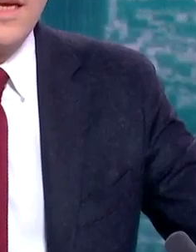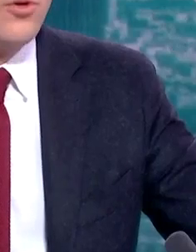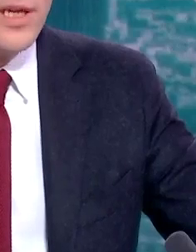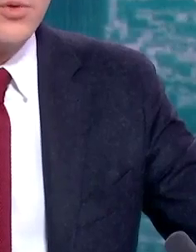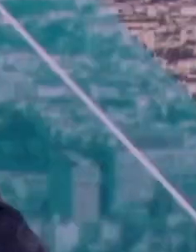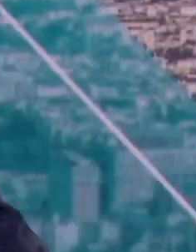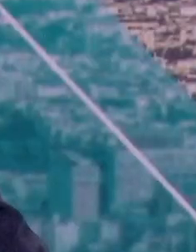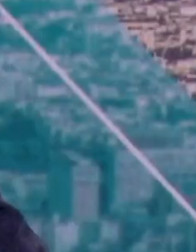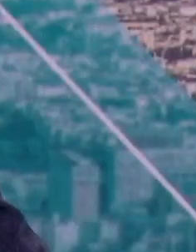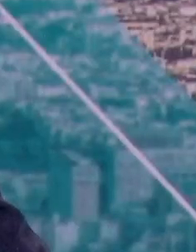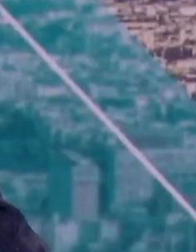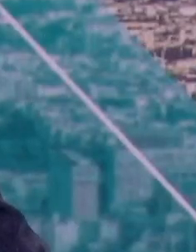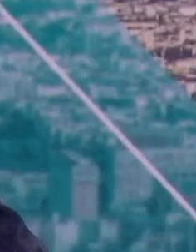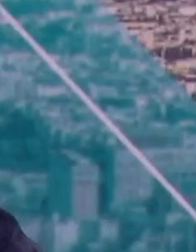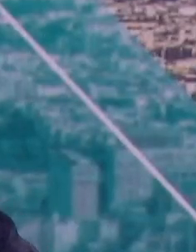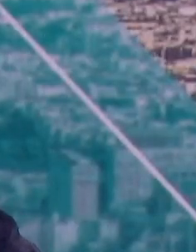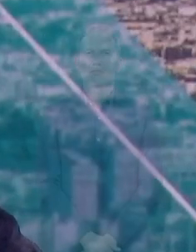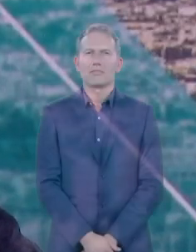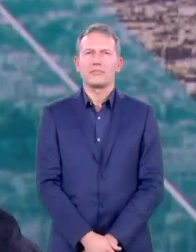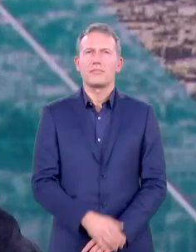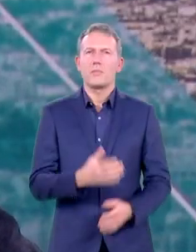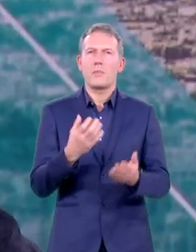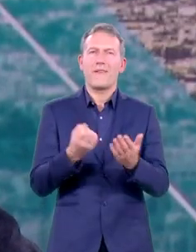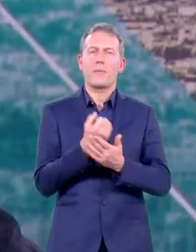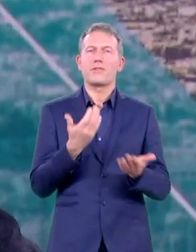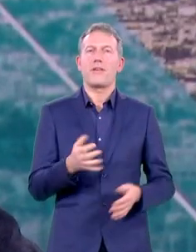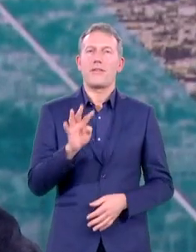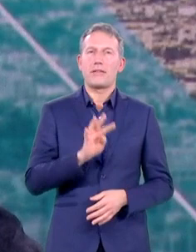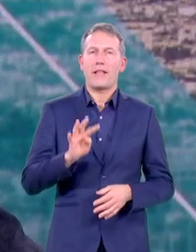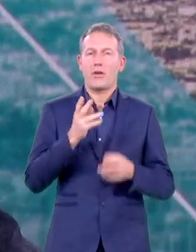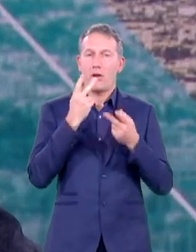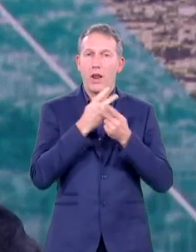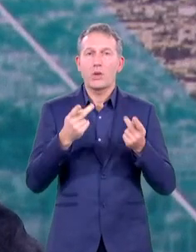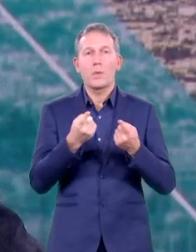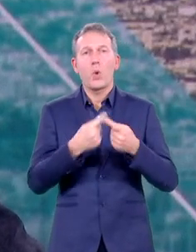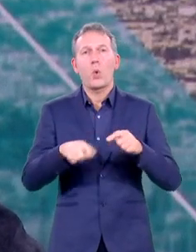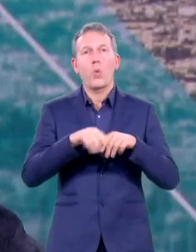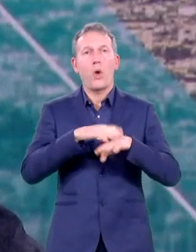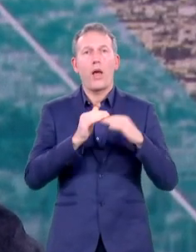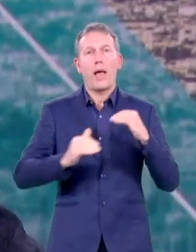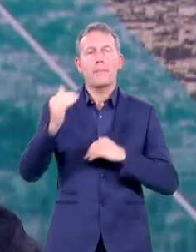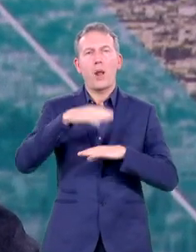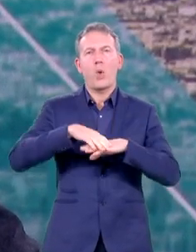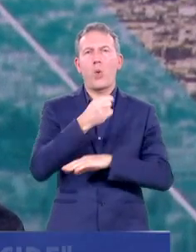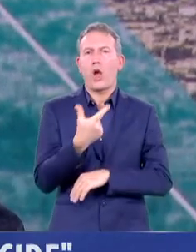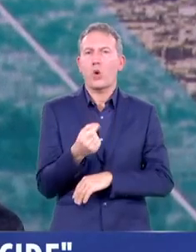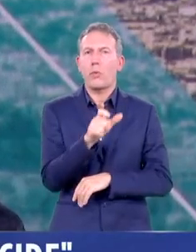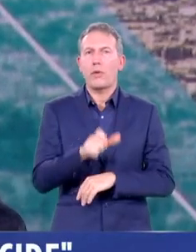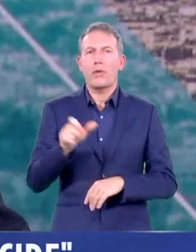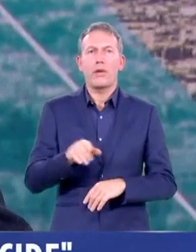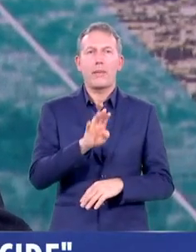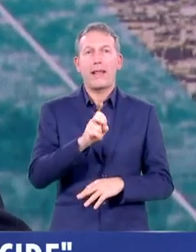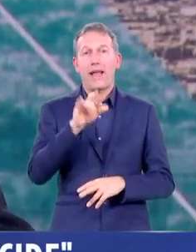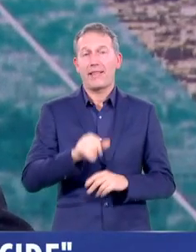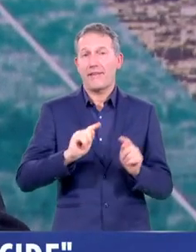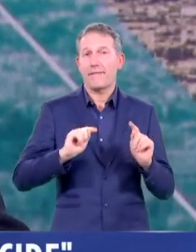Et à la une de l'actualité, à 16h, c'est bien sûr cette annonce de la cour d'appel de Rouen, le couple Balkany qui ira en